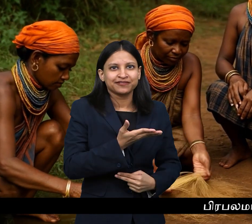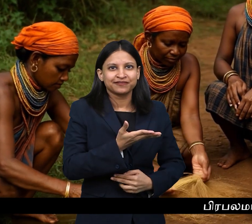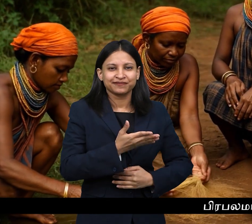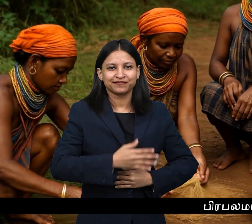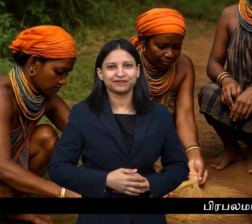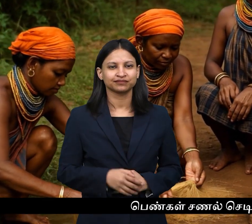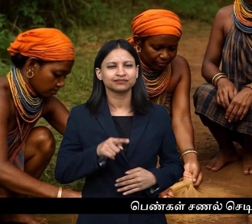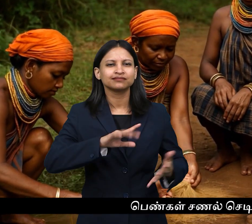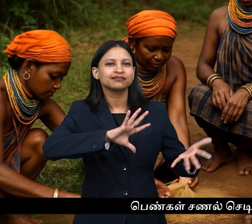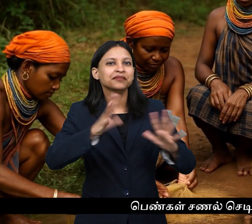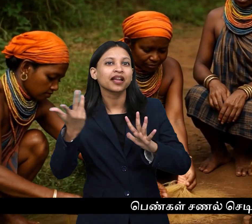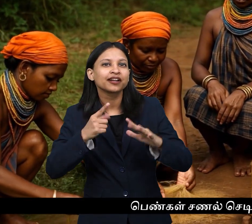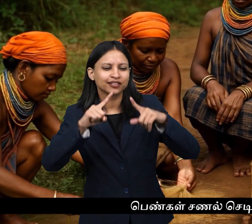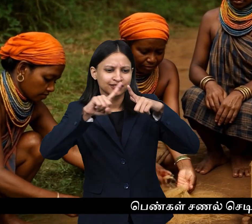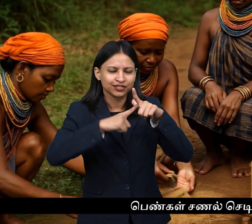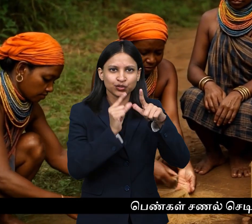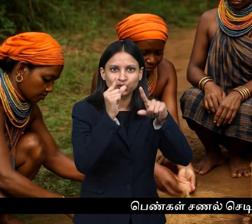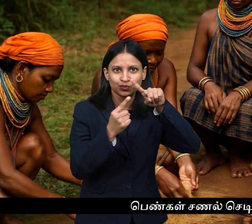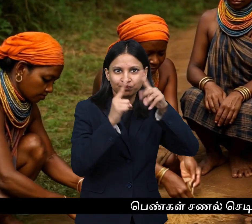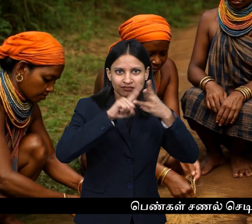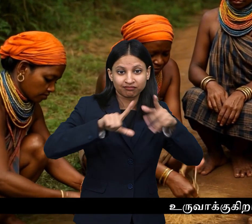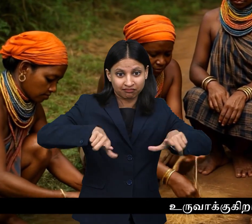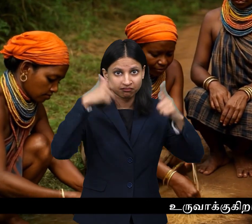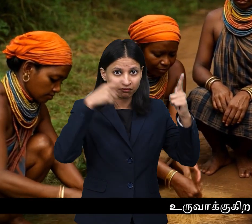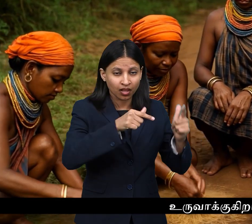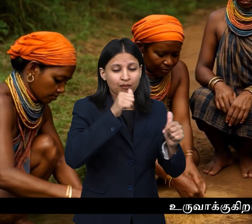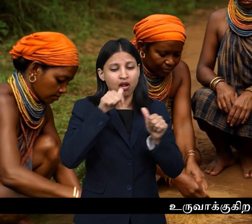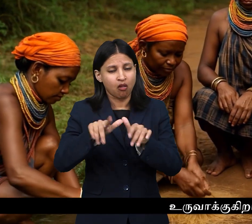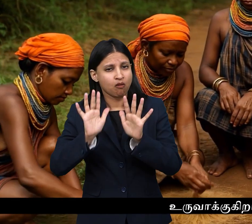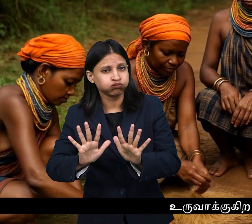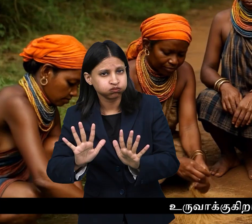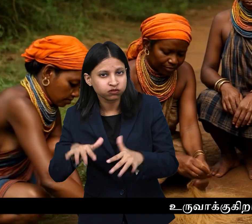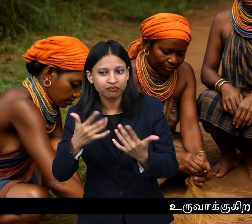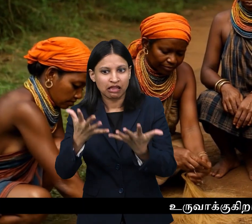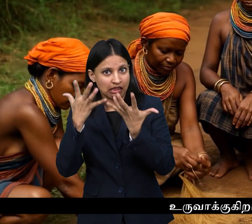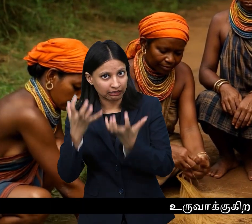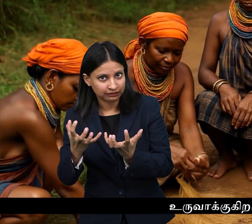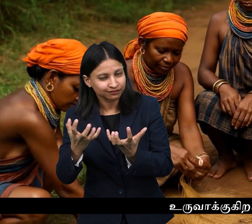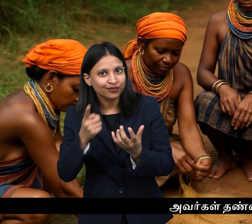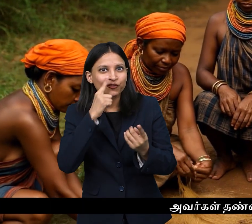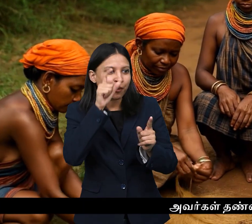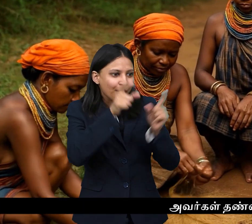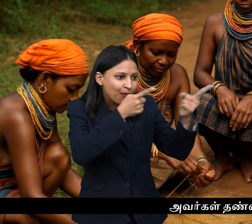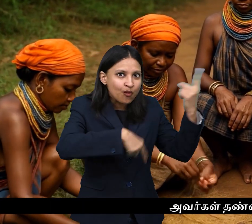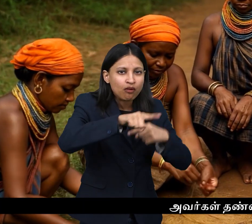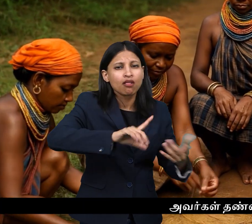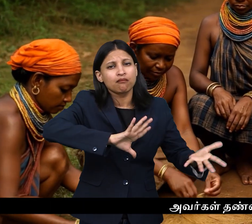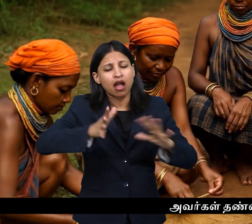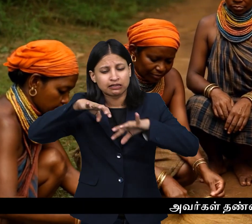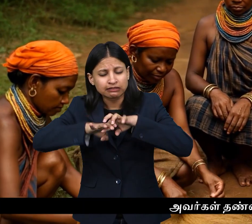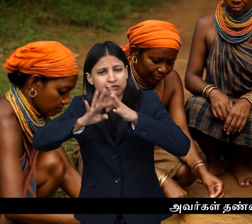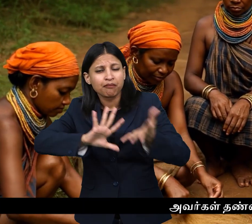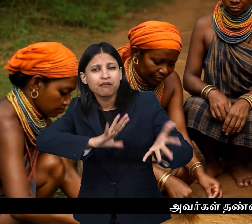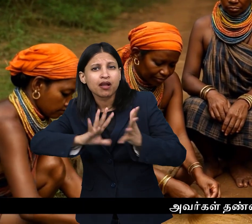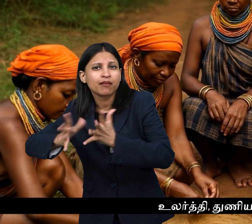பிரபலமானவர்கள். பெண்கள் சணல் செடிகளிலிருந்து துணிகளை உருவாக்குகிறார்கள். அவற்றை அவர்கள் தண்ணீரில்